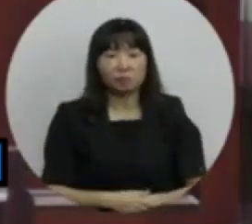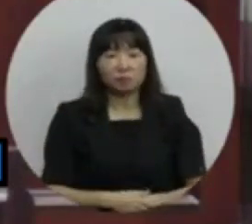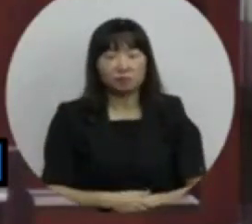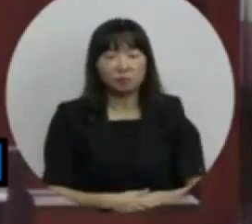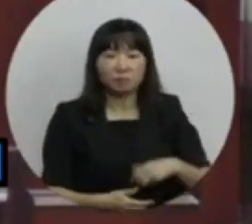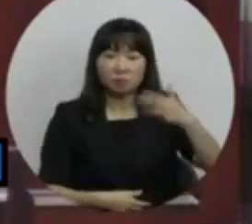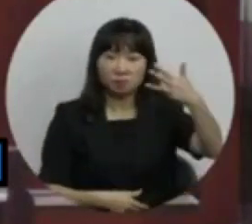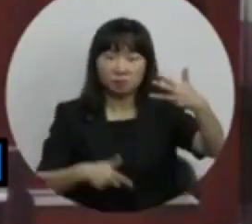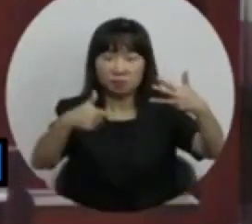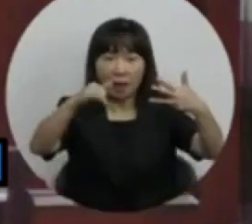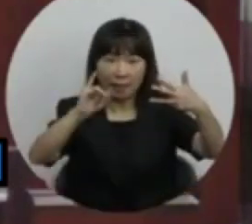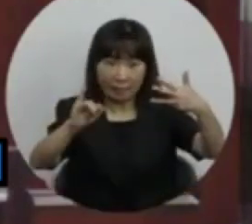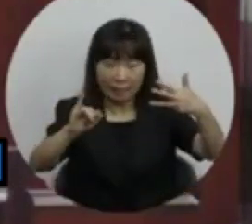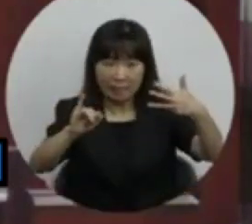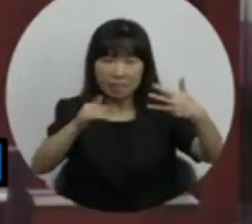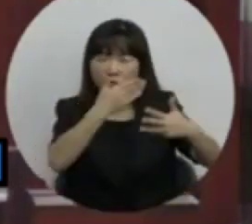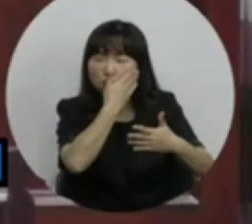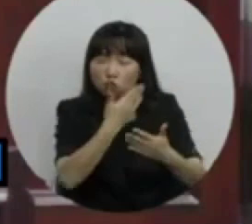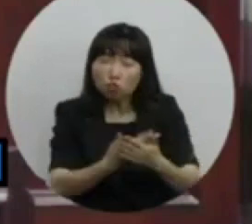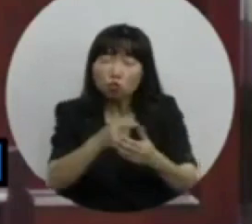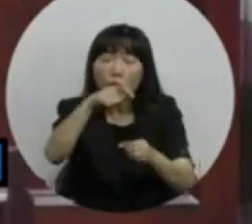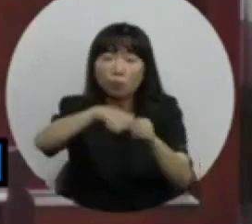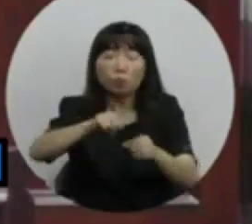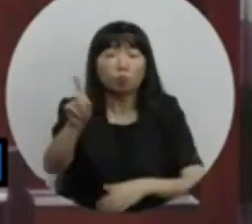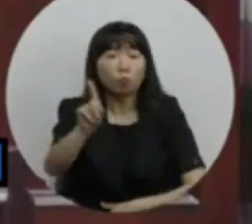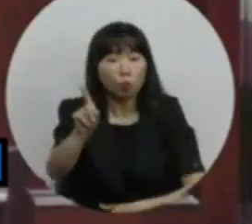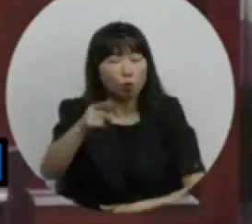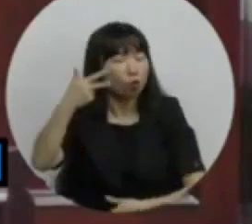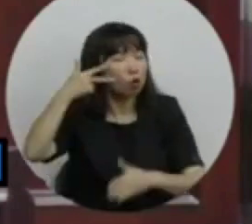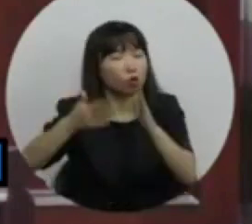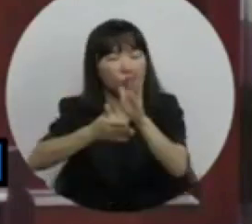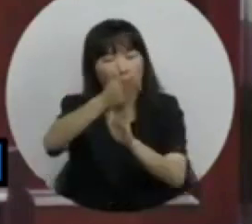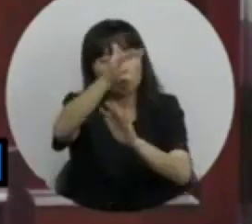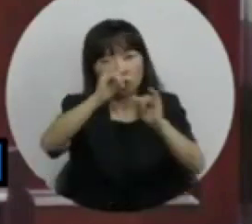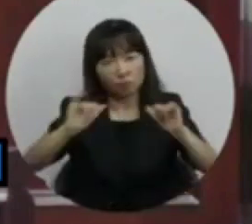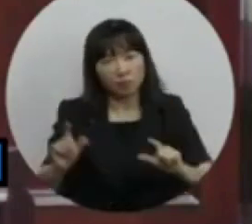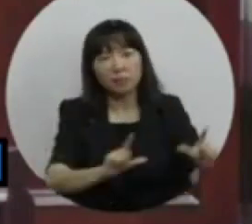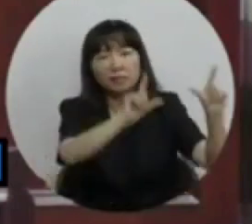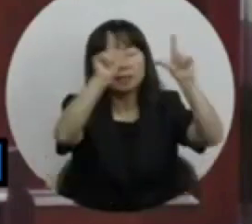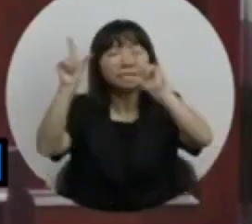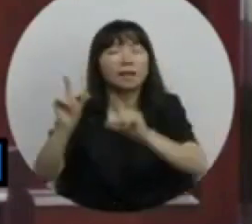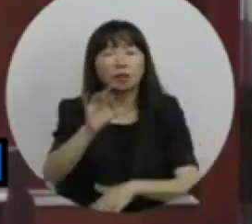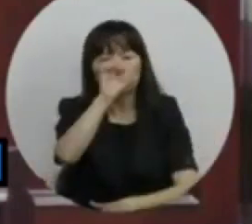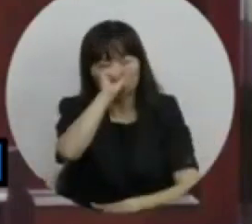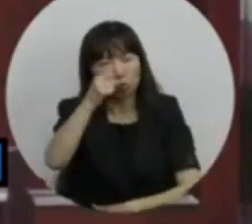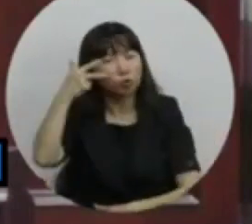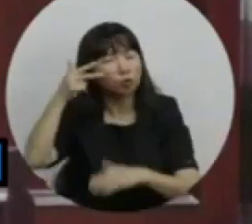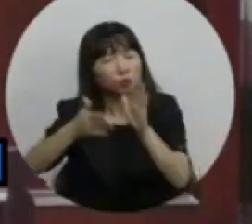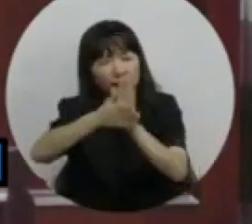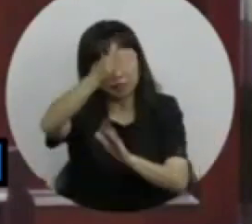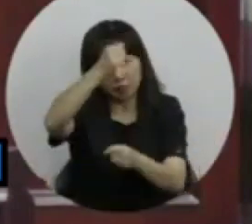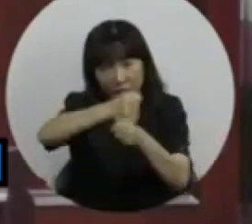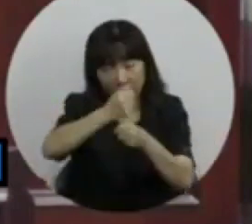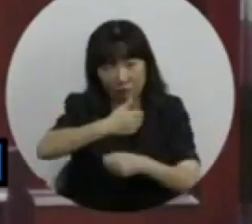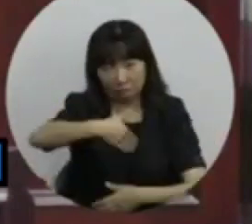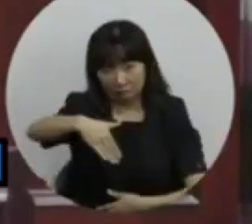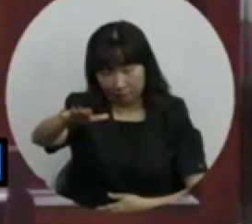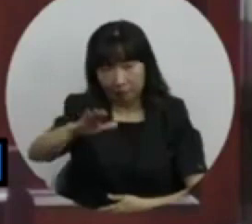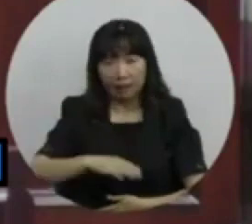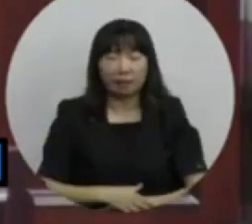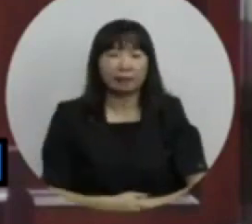민선 8기의 핵심 목표는 여주시민이 살기 좋은 여주시를 만들어가는 것입니다.